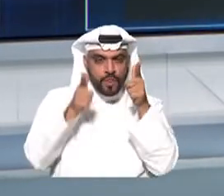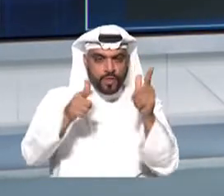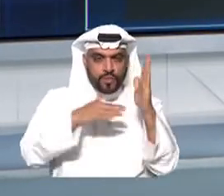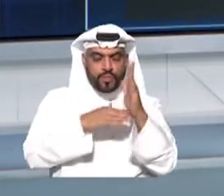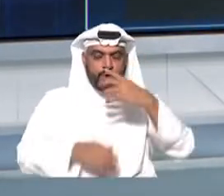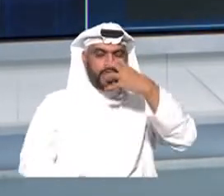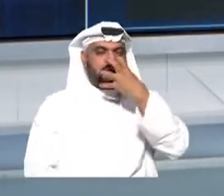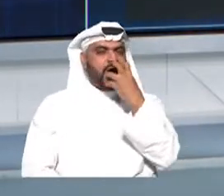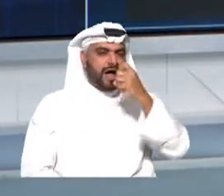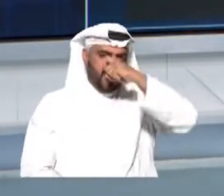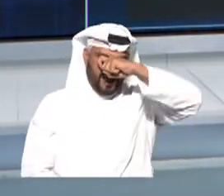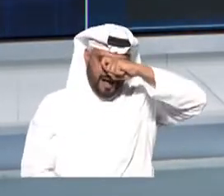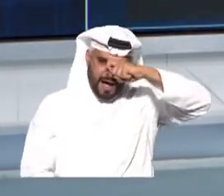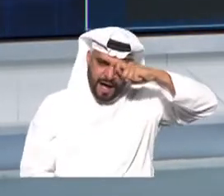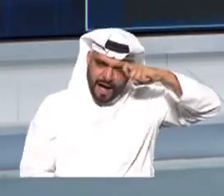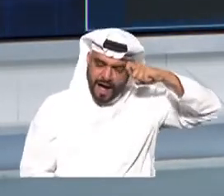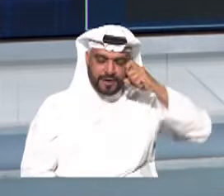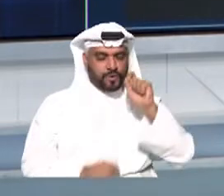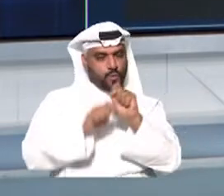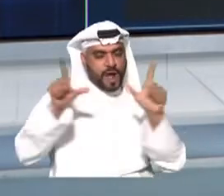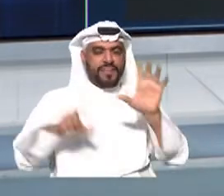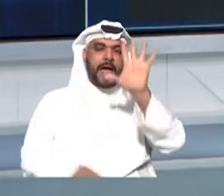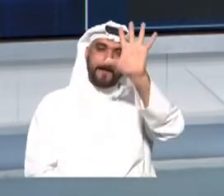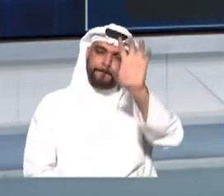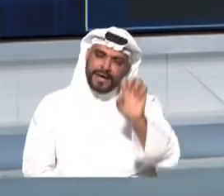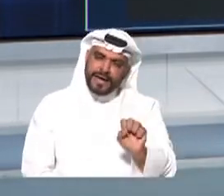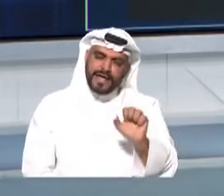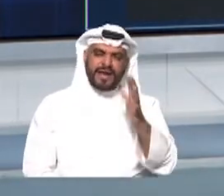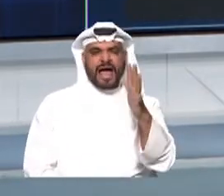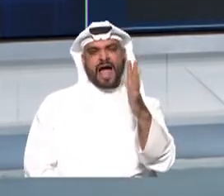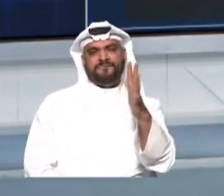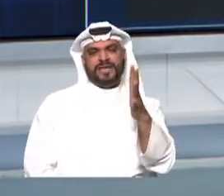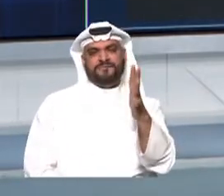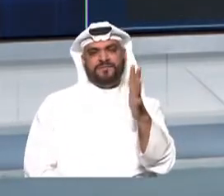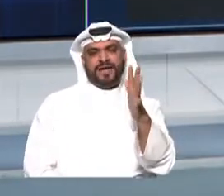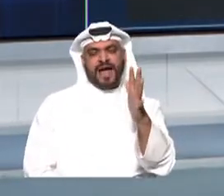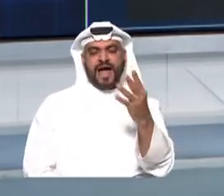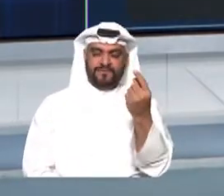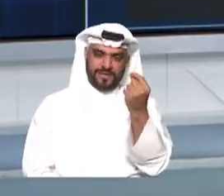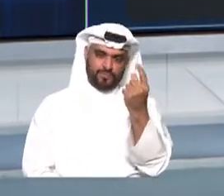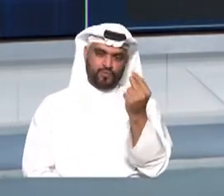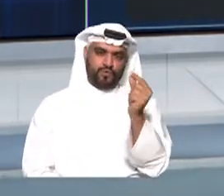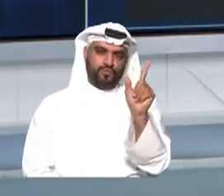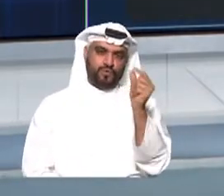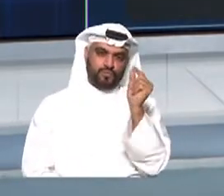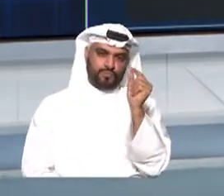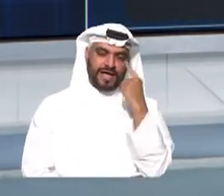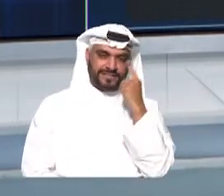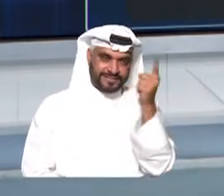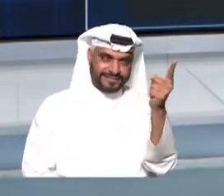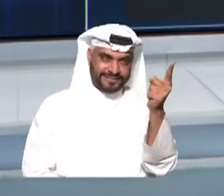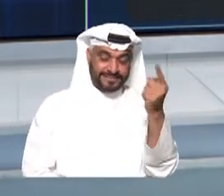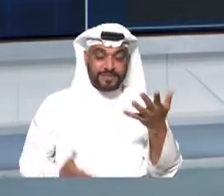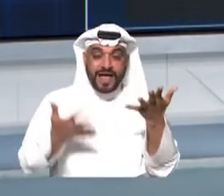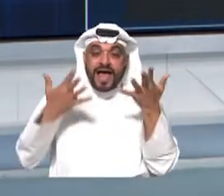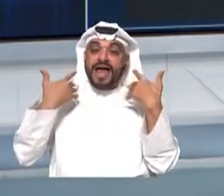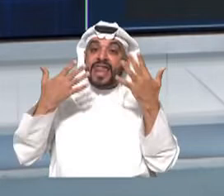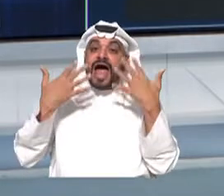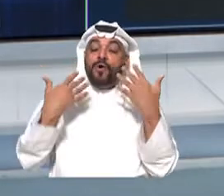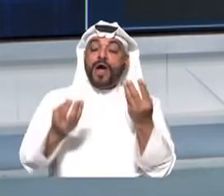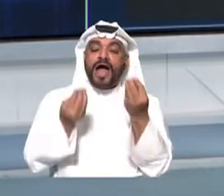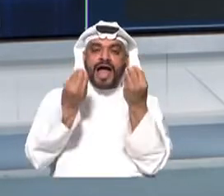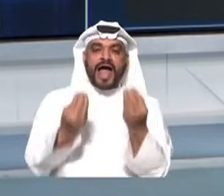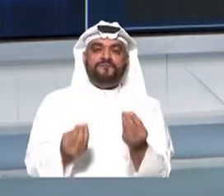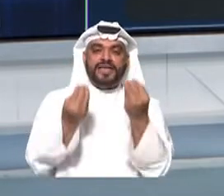إلى معتدلة، أجواء جميلة خاصة خلال فترات الليل المتأخرة، واستمرار الرياح الجنوبية الشرقية إلى متغلبة الاتجاه خفيفة